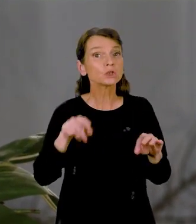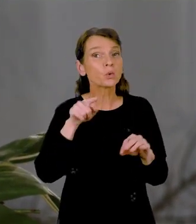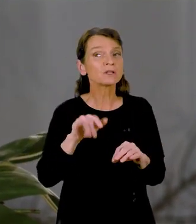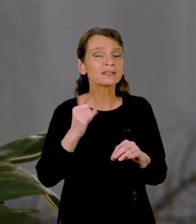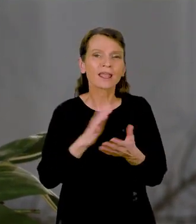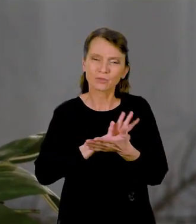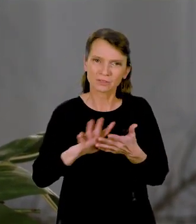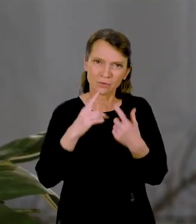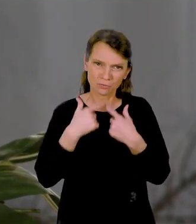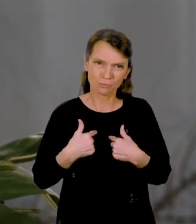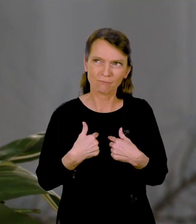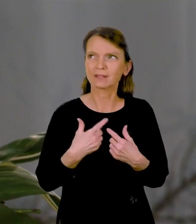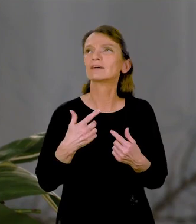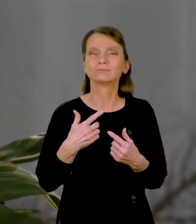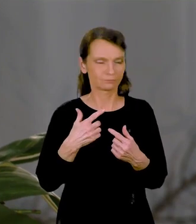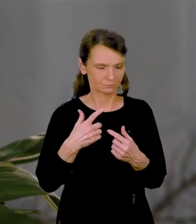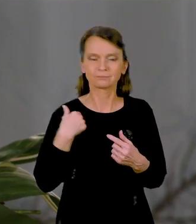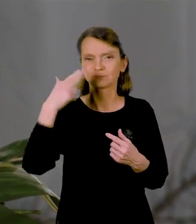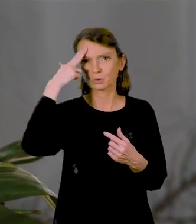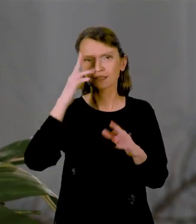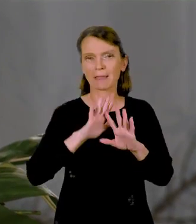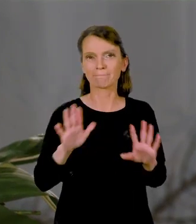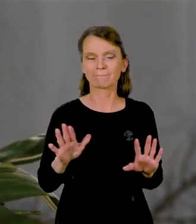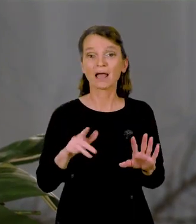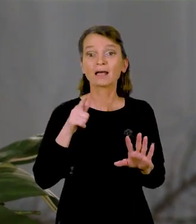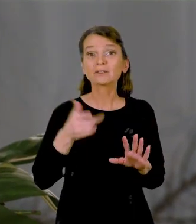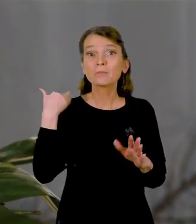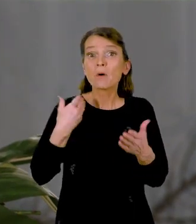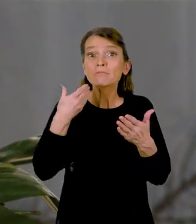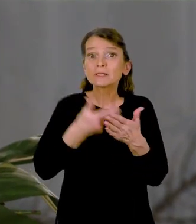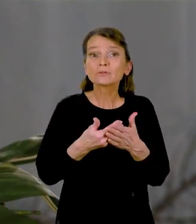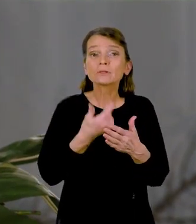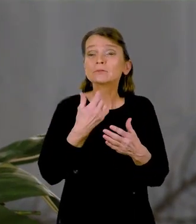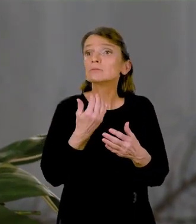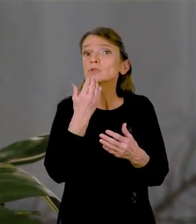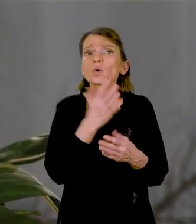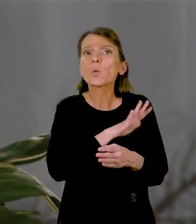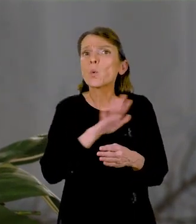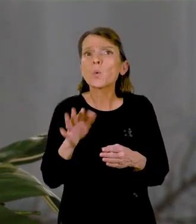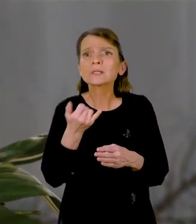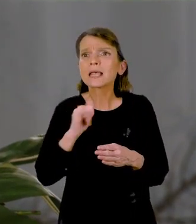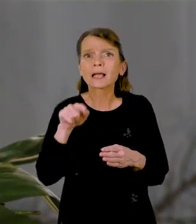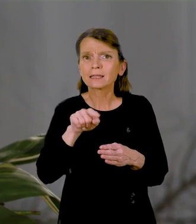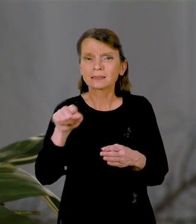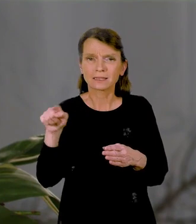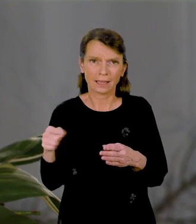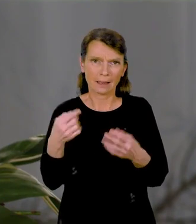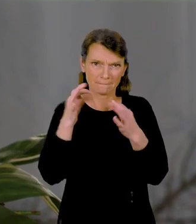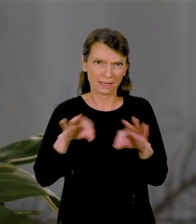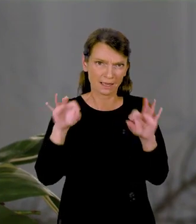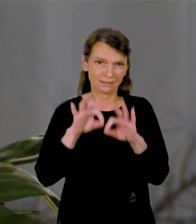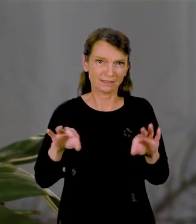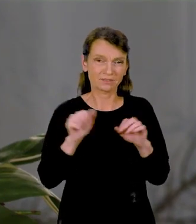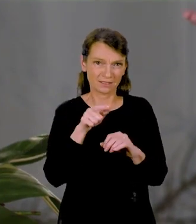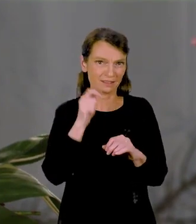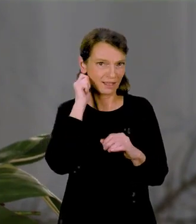milo rečeno, znana. Tako ali drugače sem bil prisoten pri malo da ne vsaki dosedanji deklici s piščalko, zato